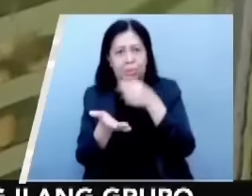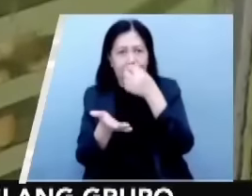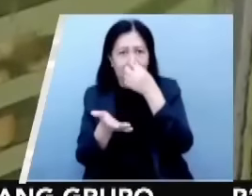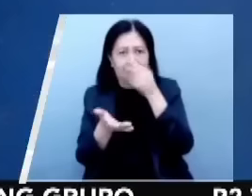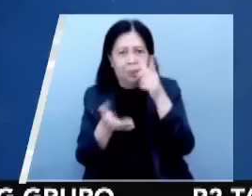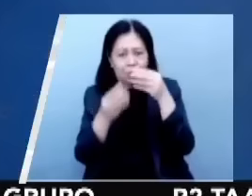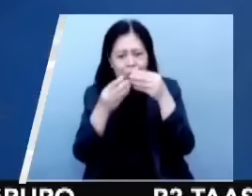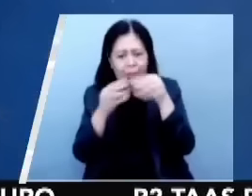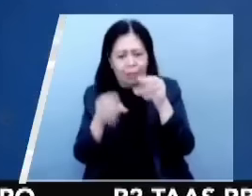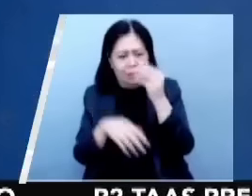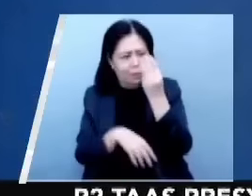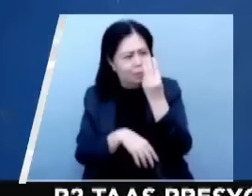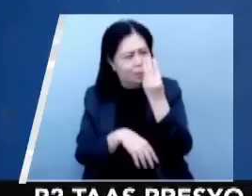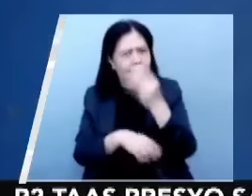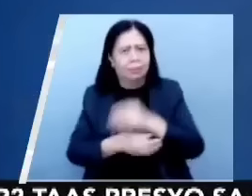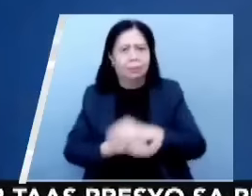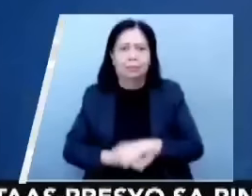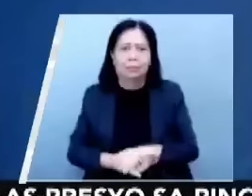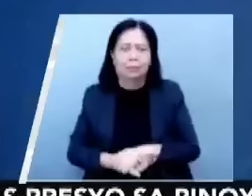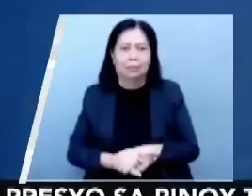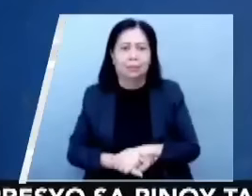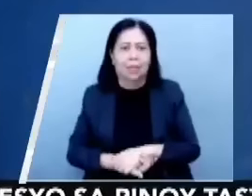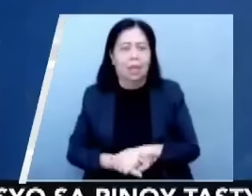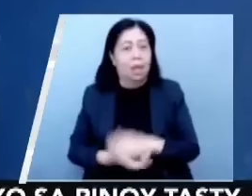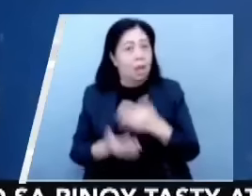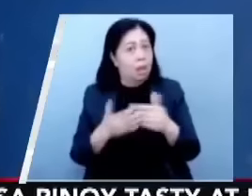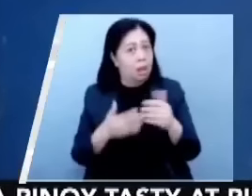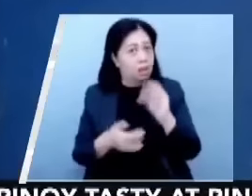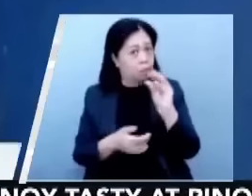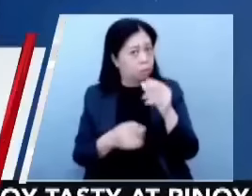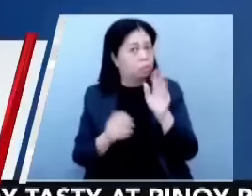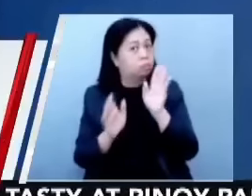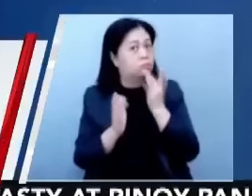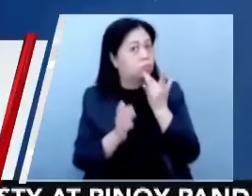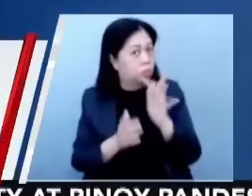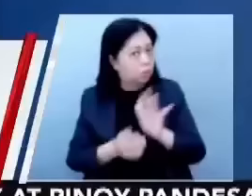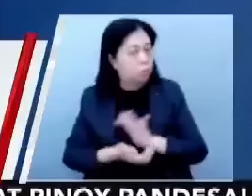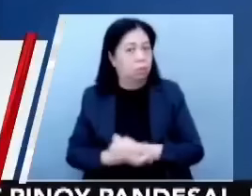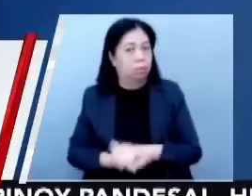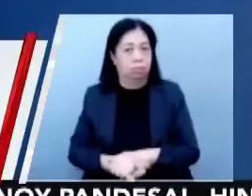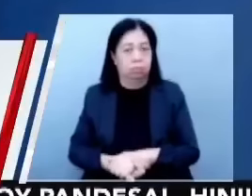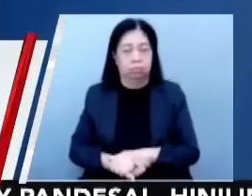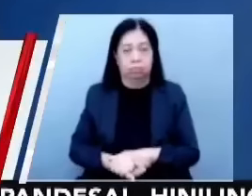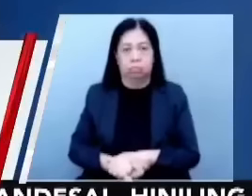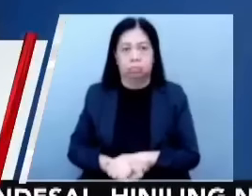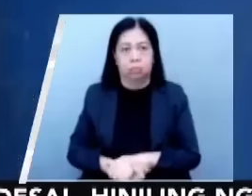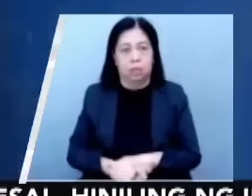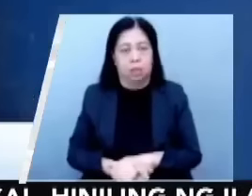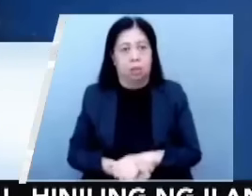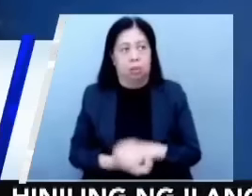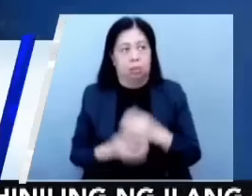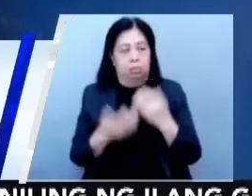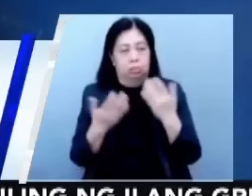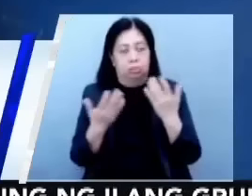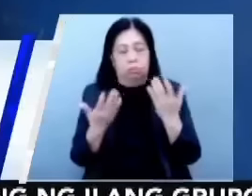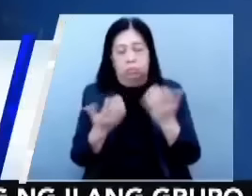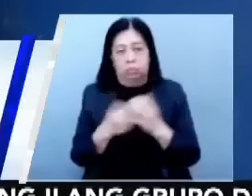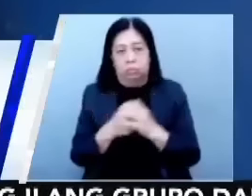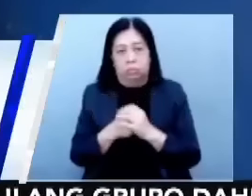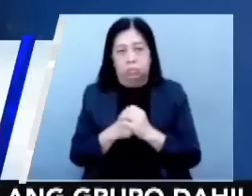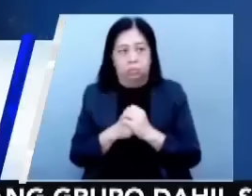nito. Kahit maliit yan, ma'am, masarap po yan, ma'am. Tapos para ano din, hindi